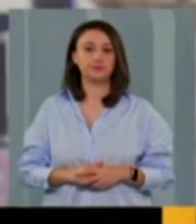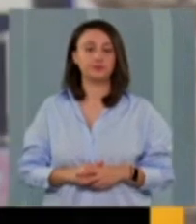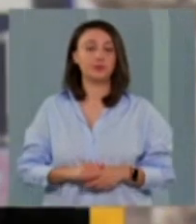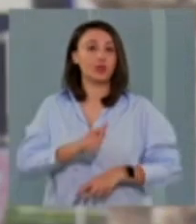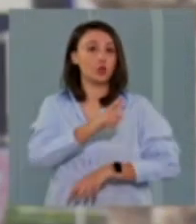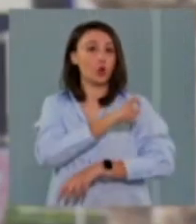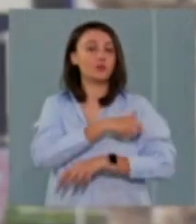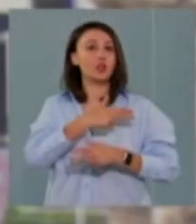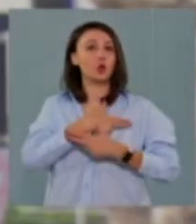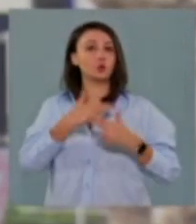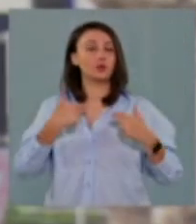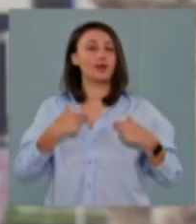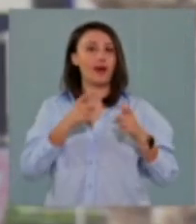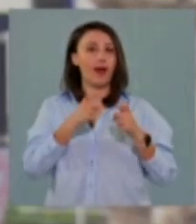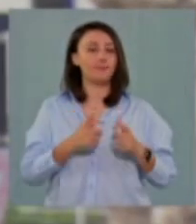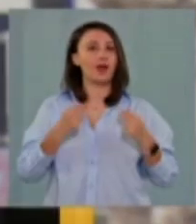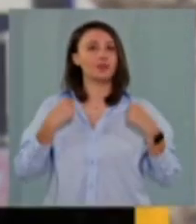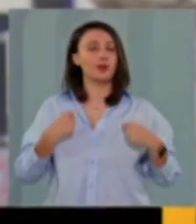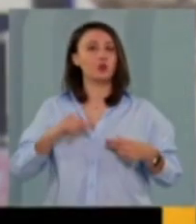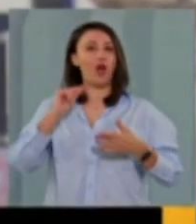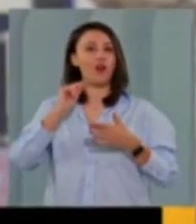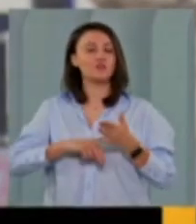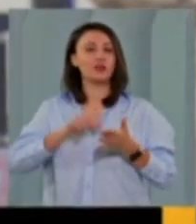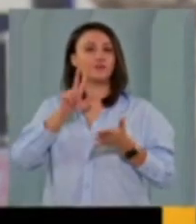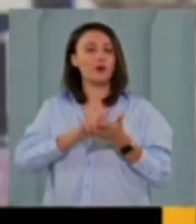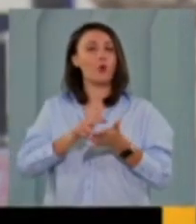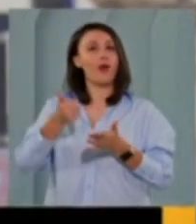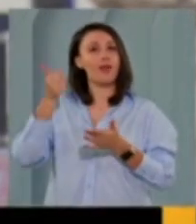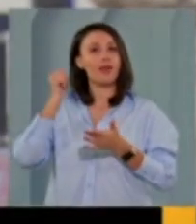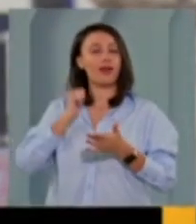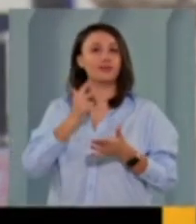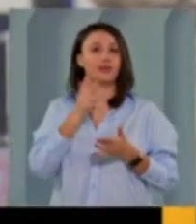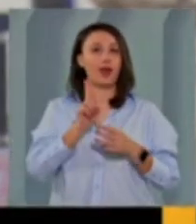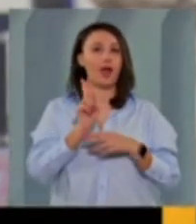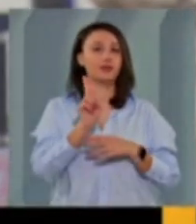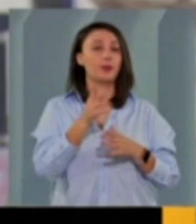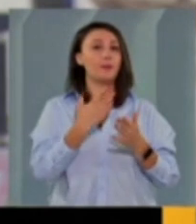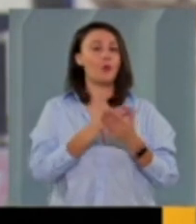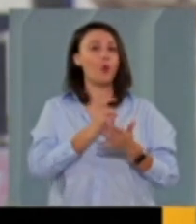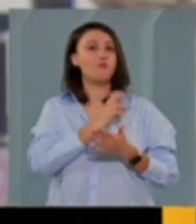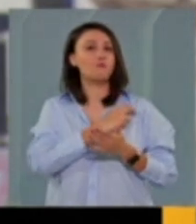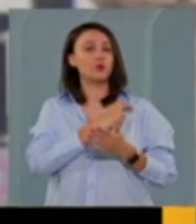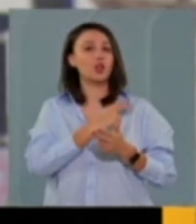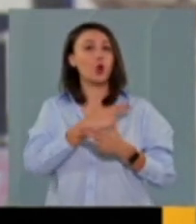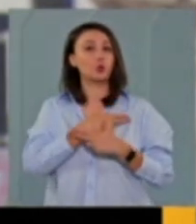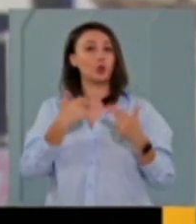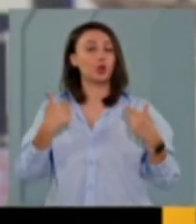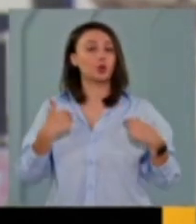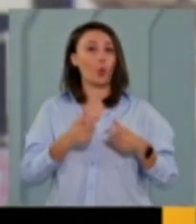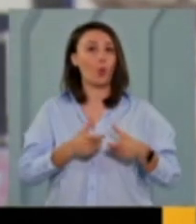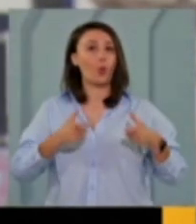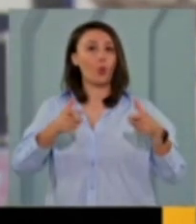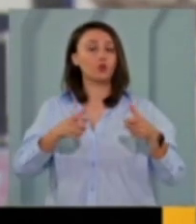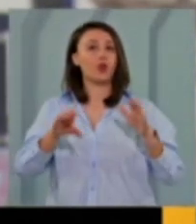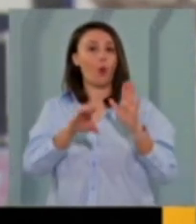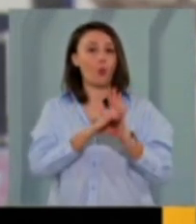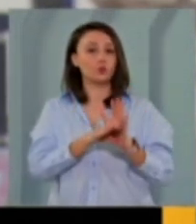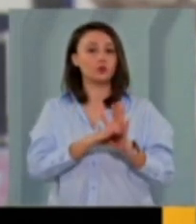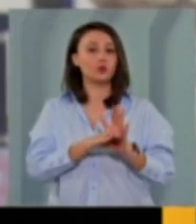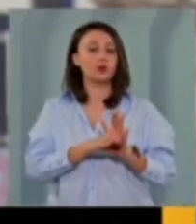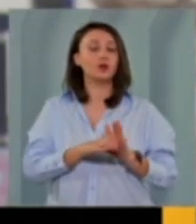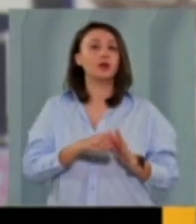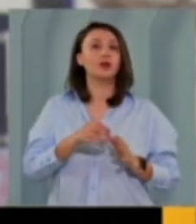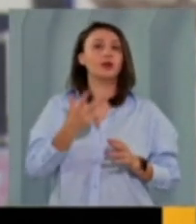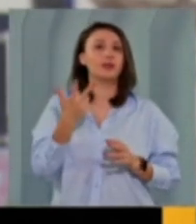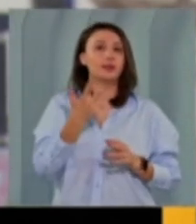Comisia juridică a Camerei Deputaților a avizat favorabil ieri cele trei candidaturi pentru funcția de judecător al curții constituționale Bogdan Licu Cristi